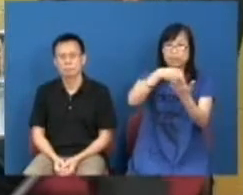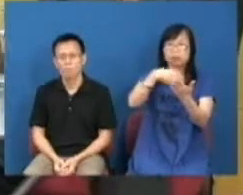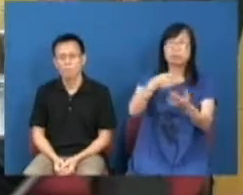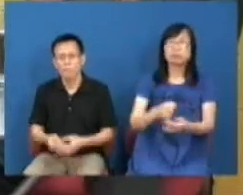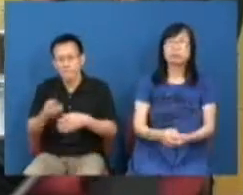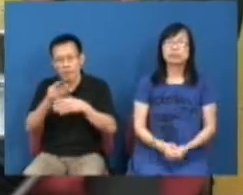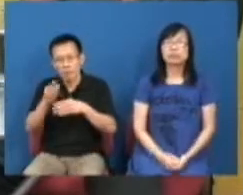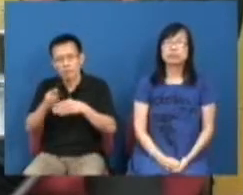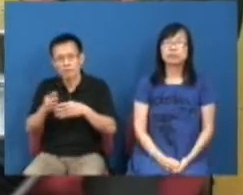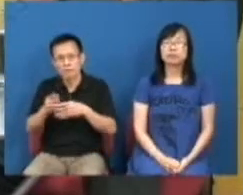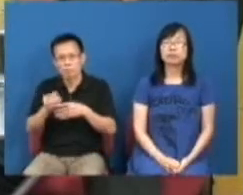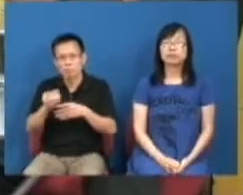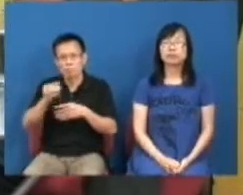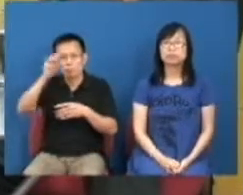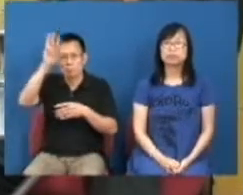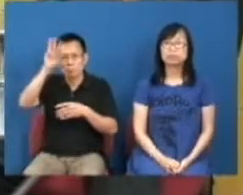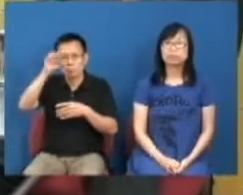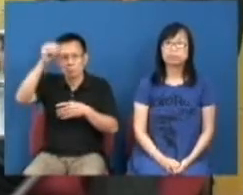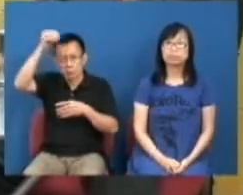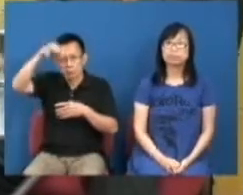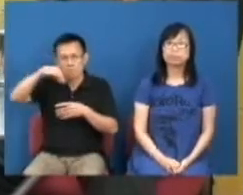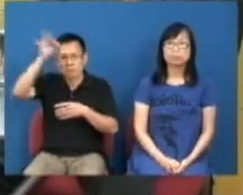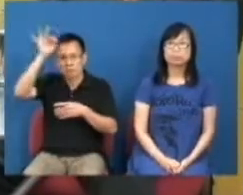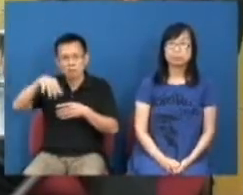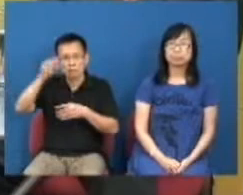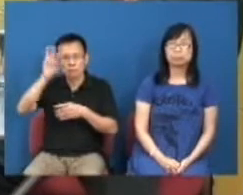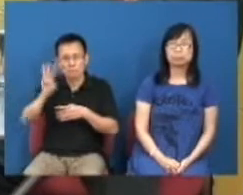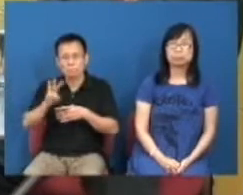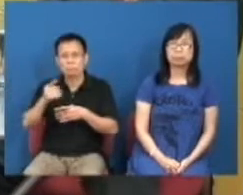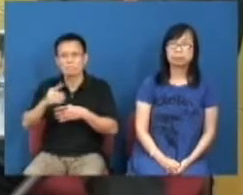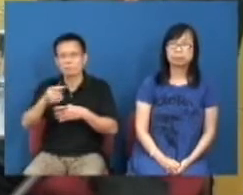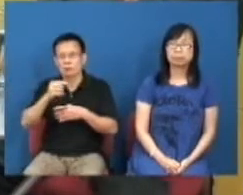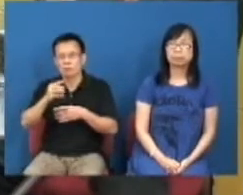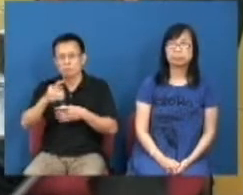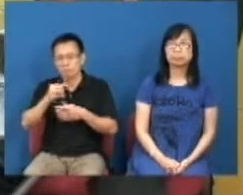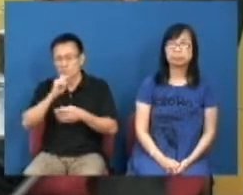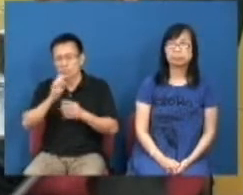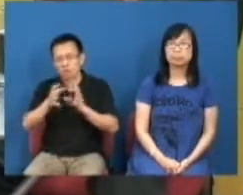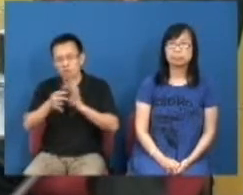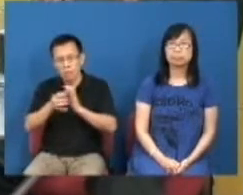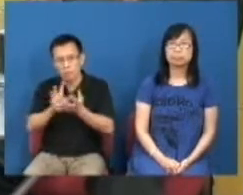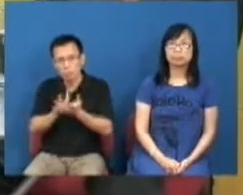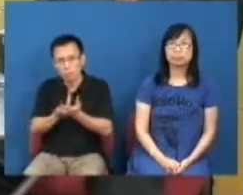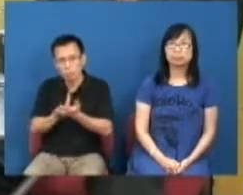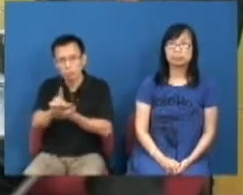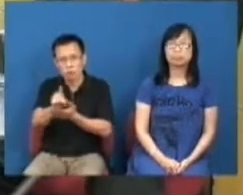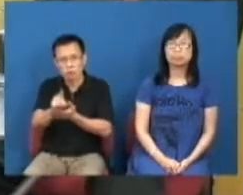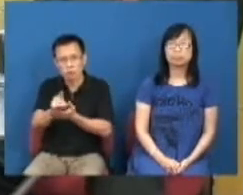以滲漏嘅漏水咧，某個程度上係牽涉到有一啲專業嘅判